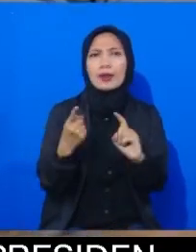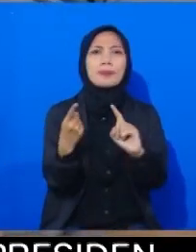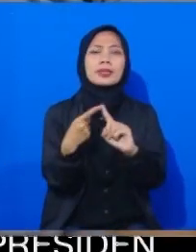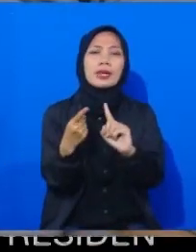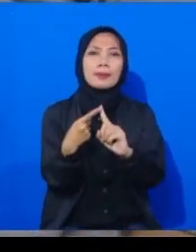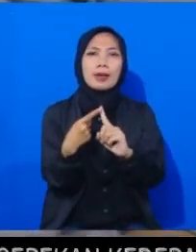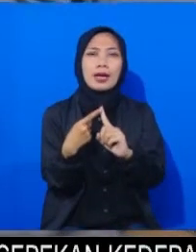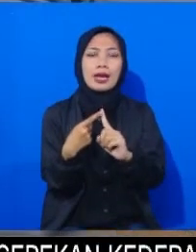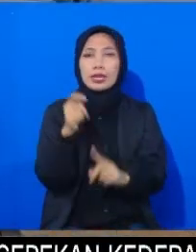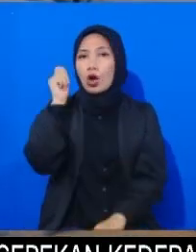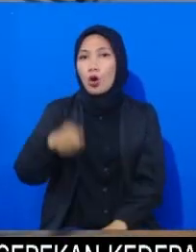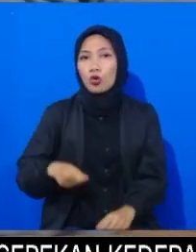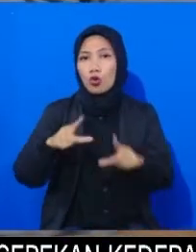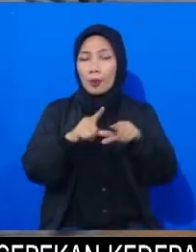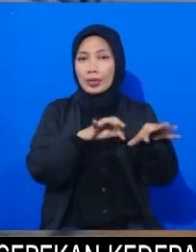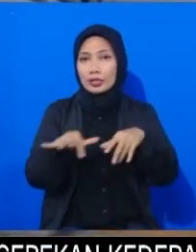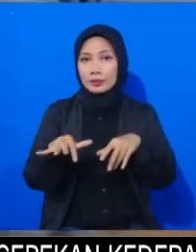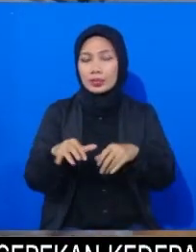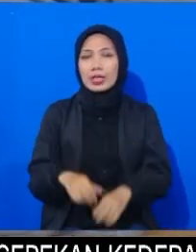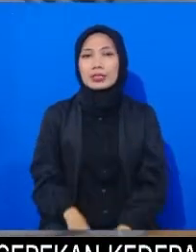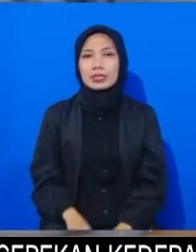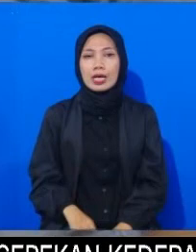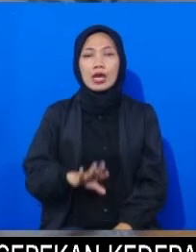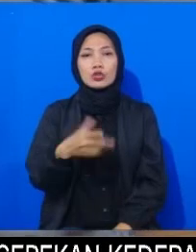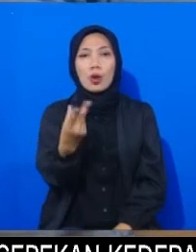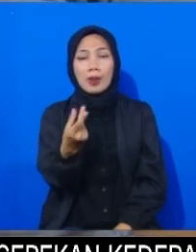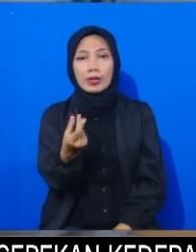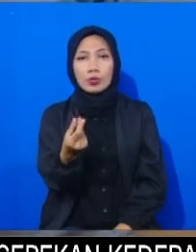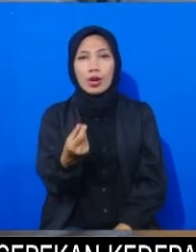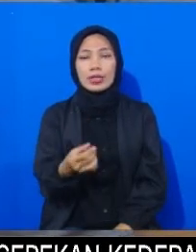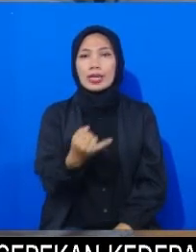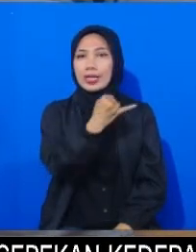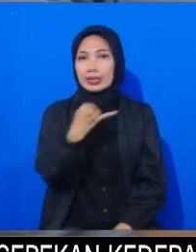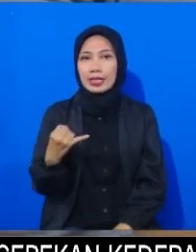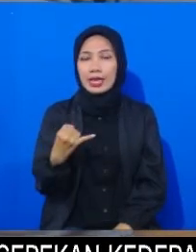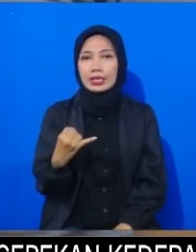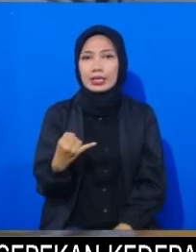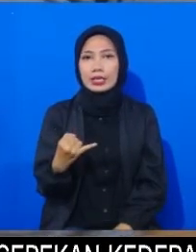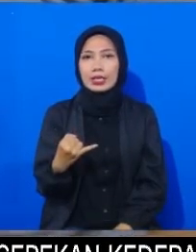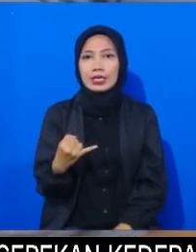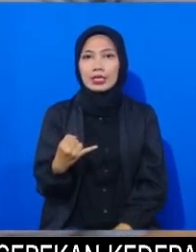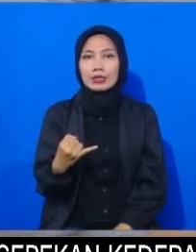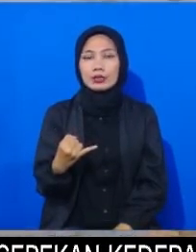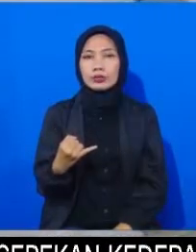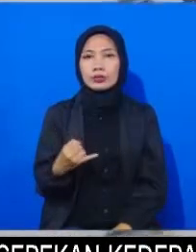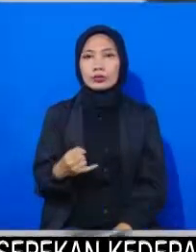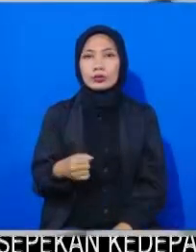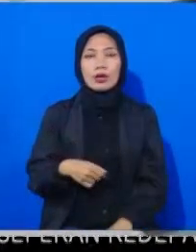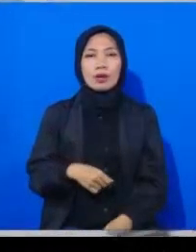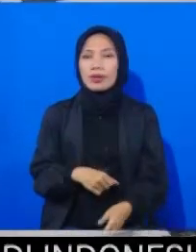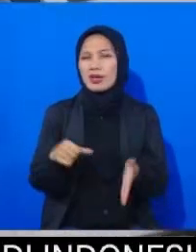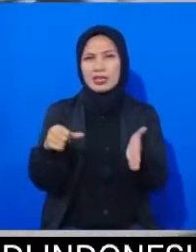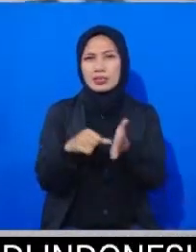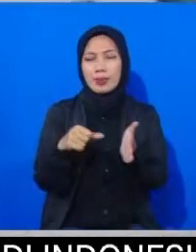adalah sanksi administrasi, teguran tertulis, denda, sampai penarikan pembiayaan fasilitas subsidi.